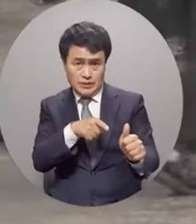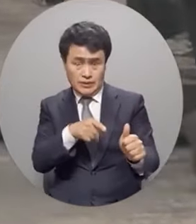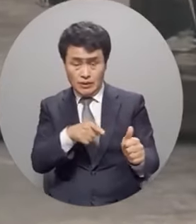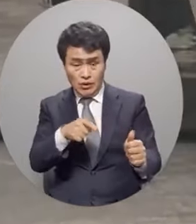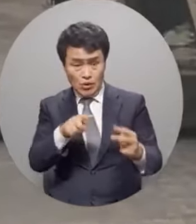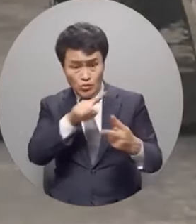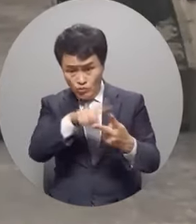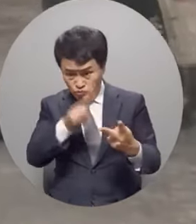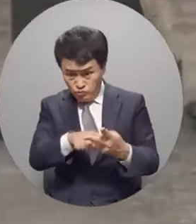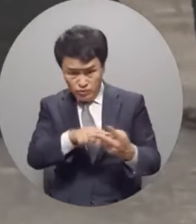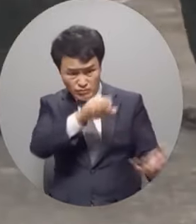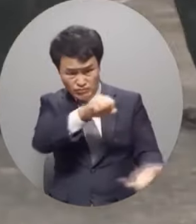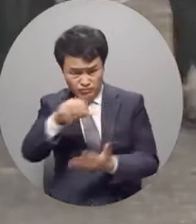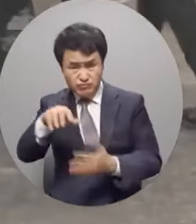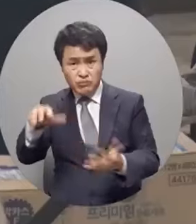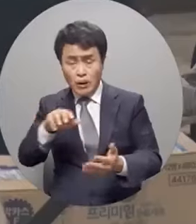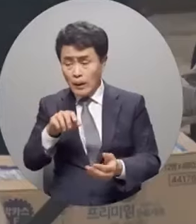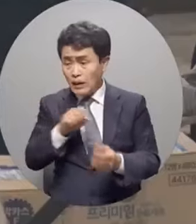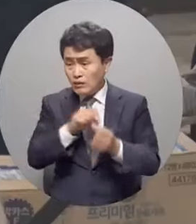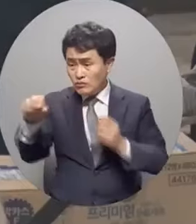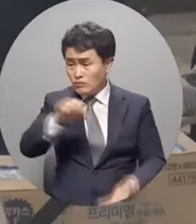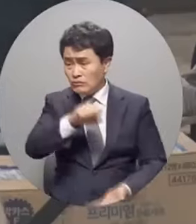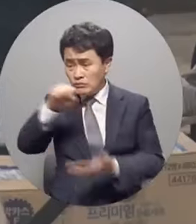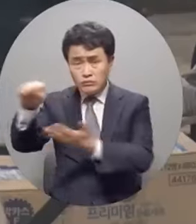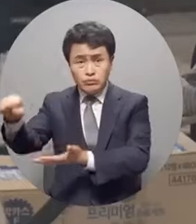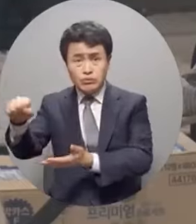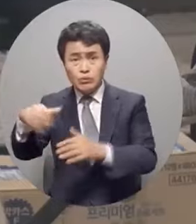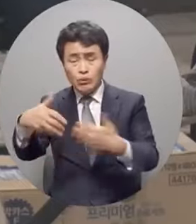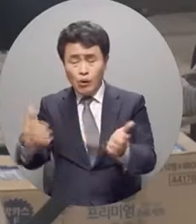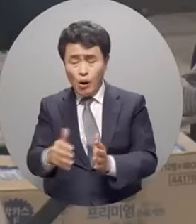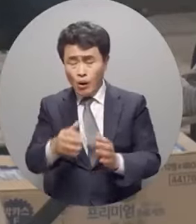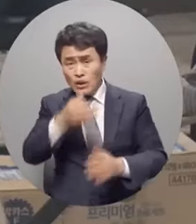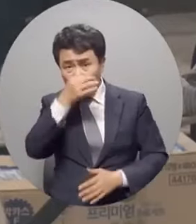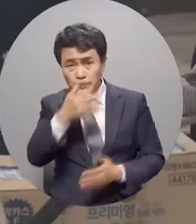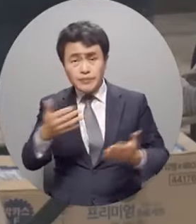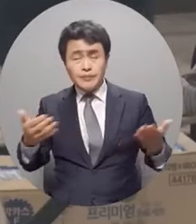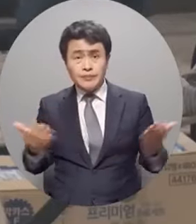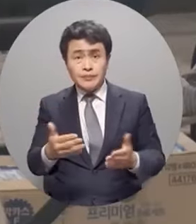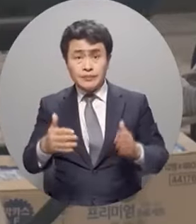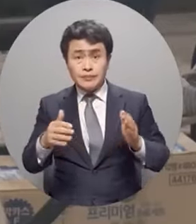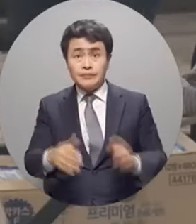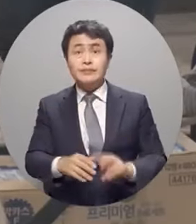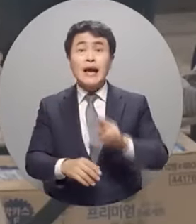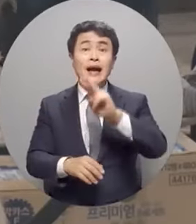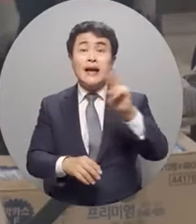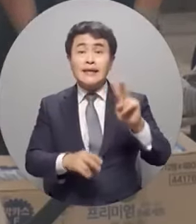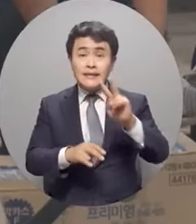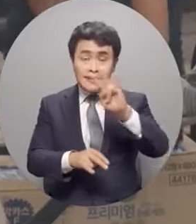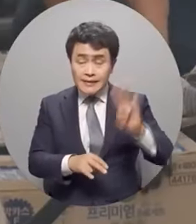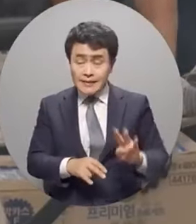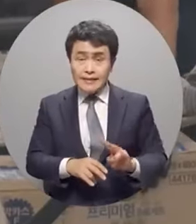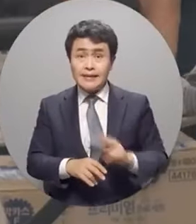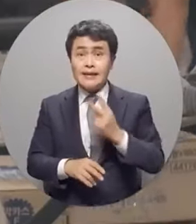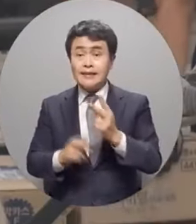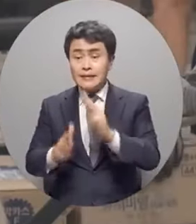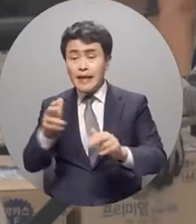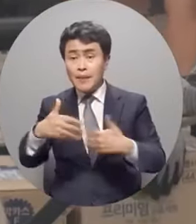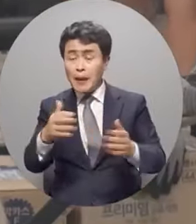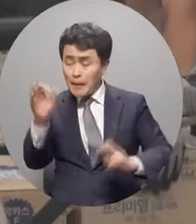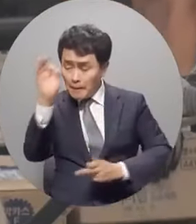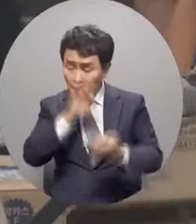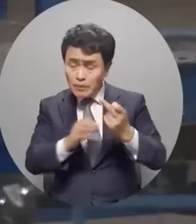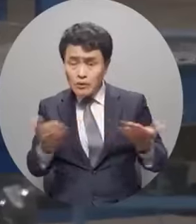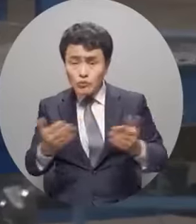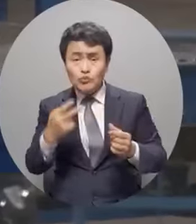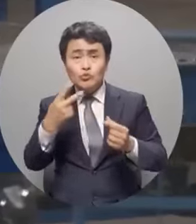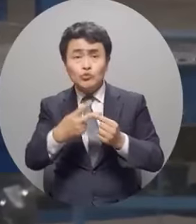물량을 수십 미터 옮긴 뒤 포장하고 쌓는 고된 작업. 시흥 이캠프 심야 일용직으로 일한 두 번째